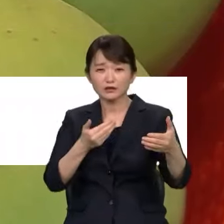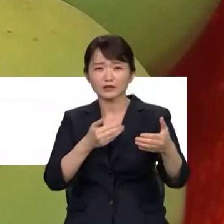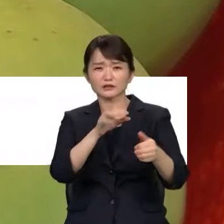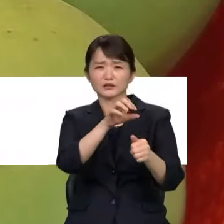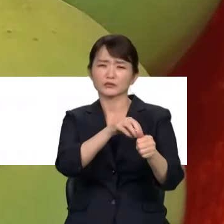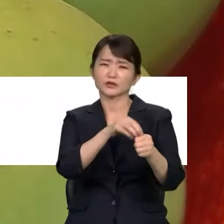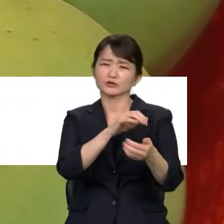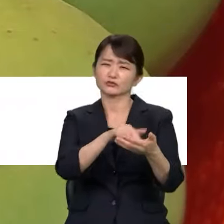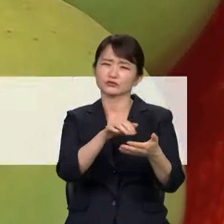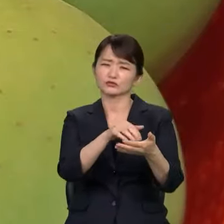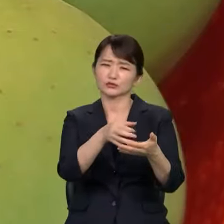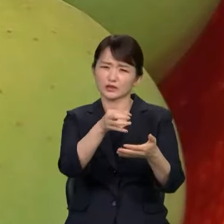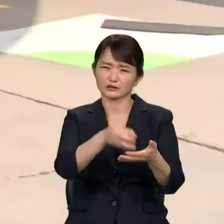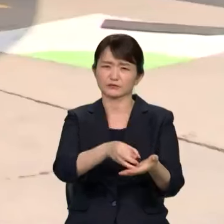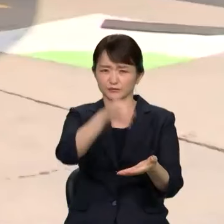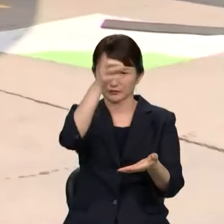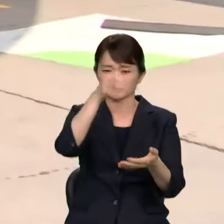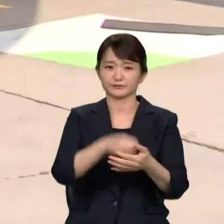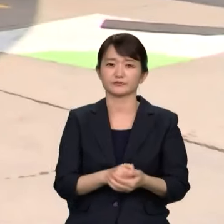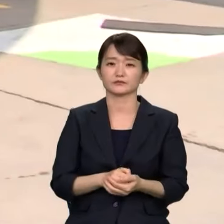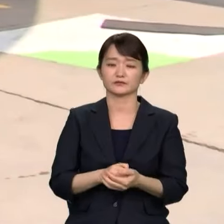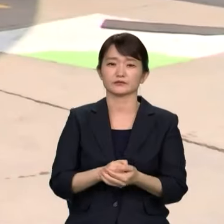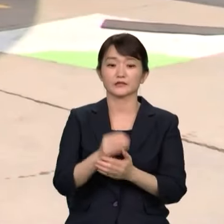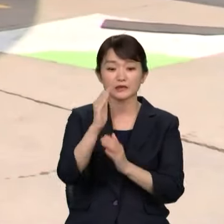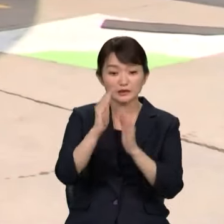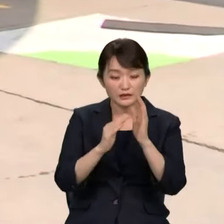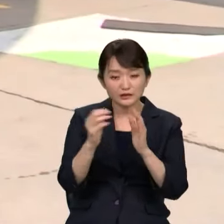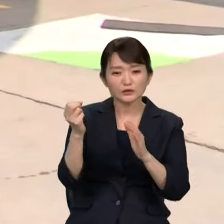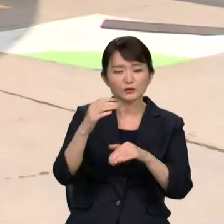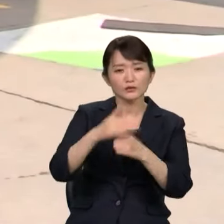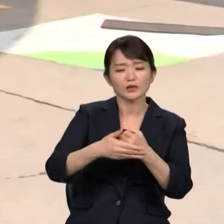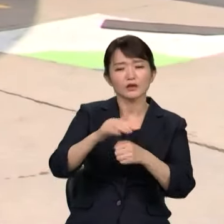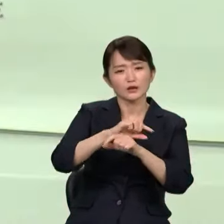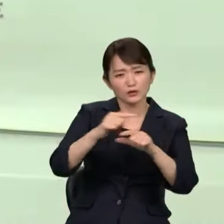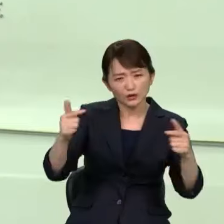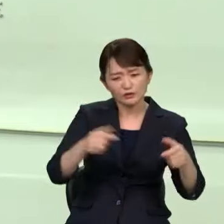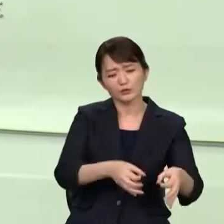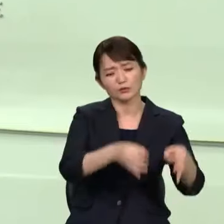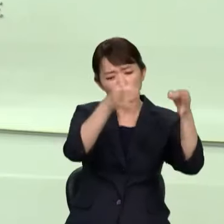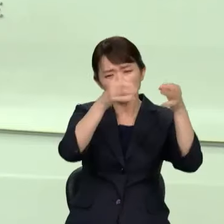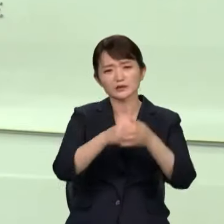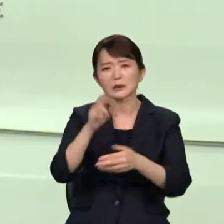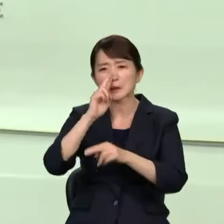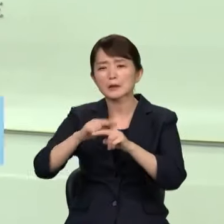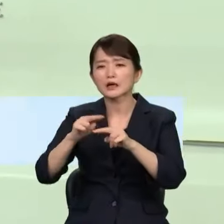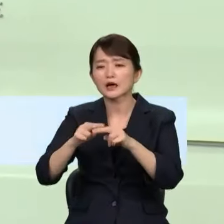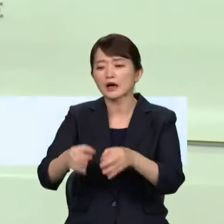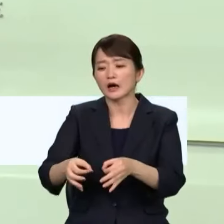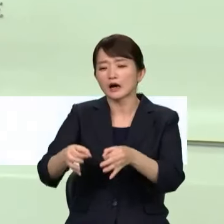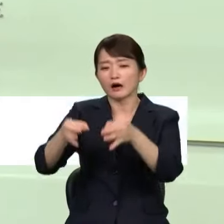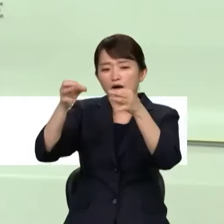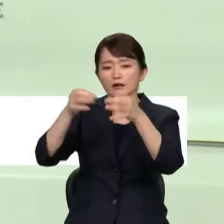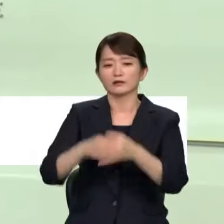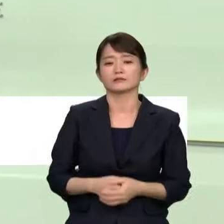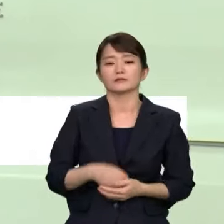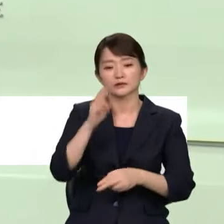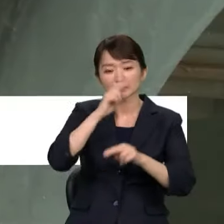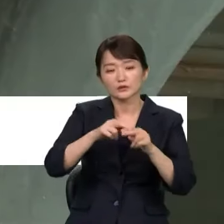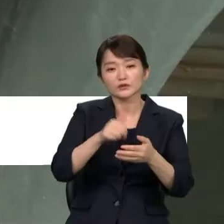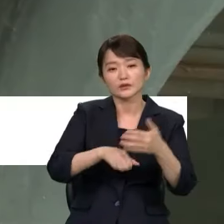지속되는 것 같습니다. 농산물뿐 아니라 기름값도 불안합니다. 석유류 제품은 8% 넘게